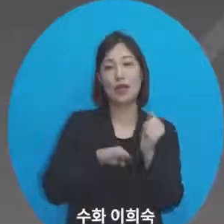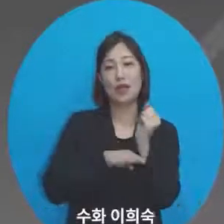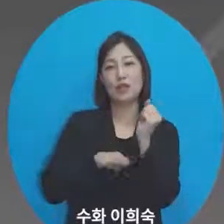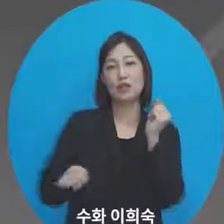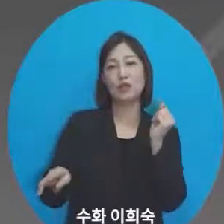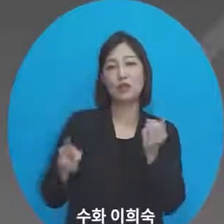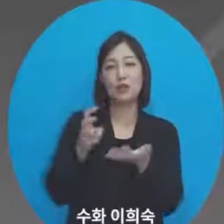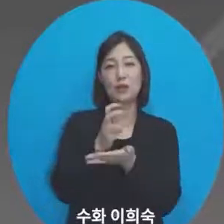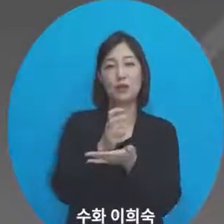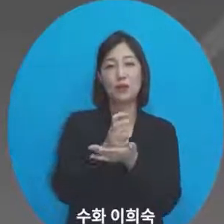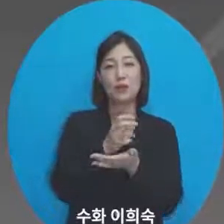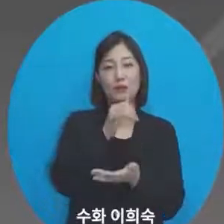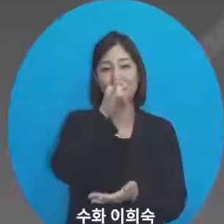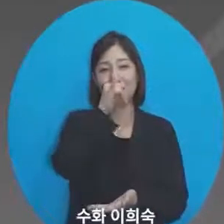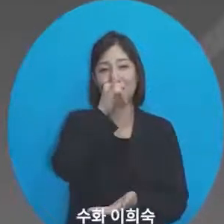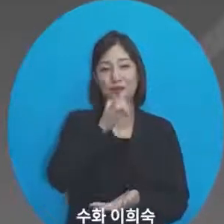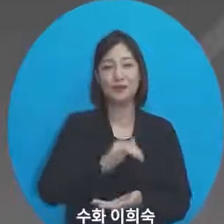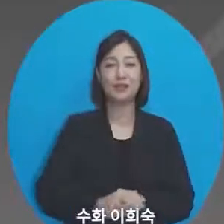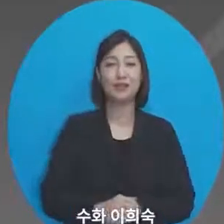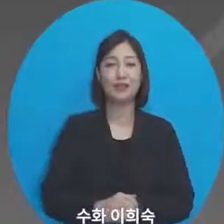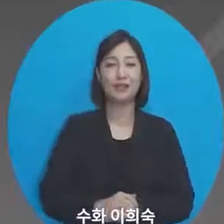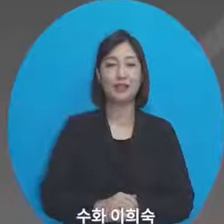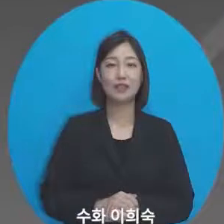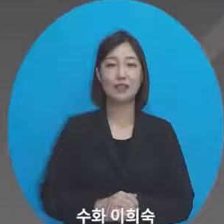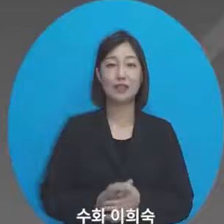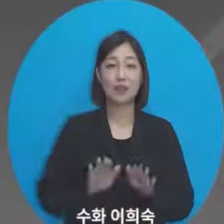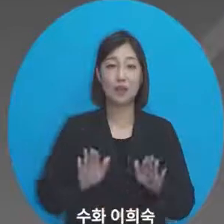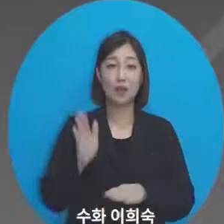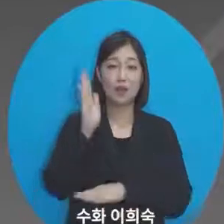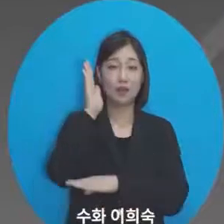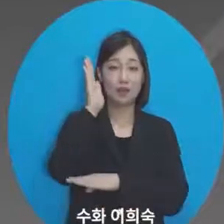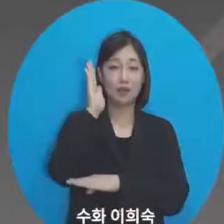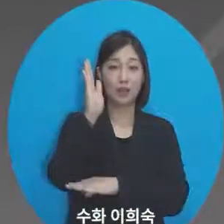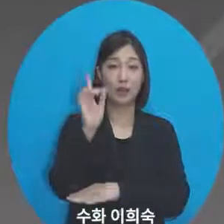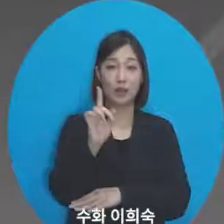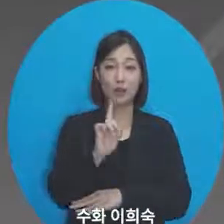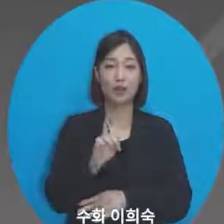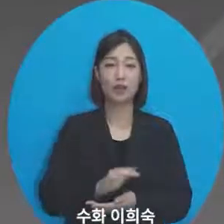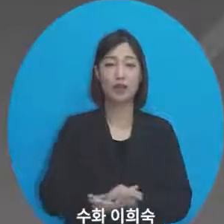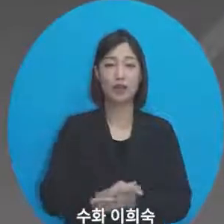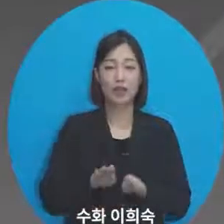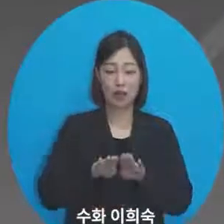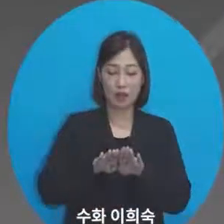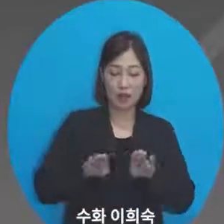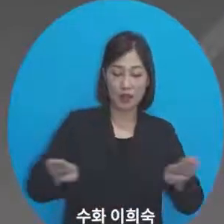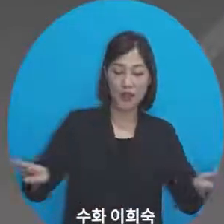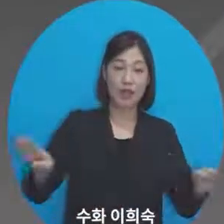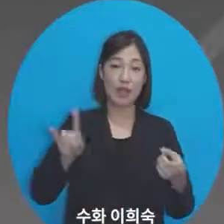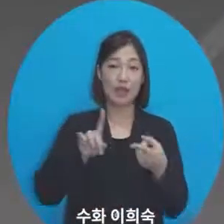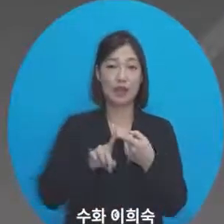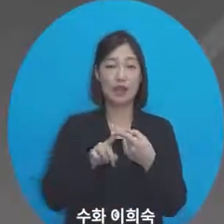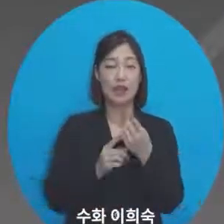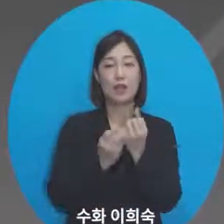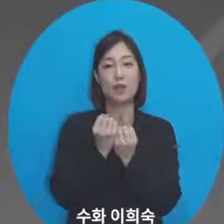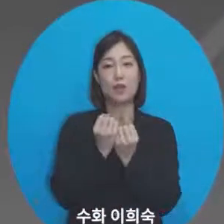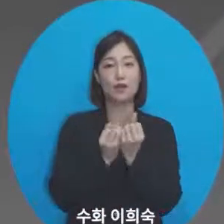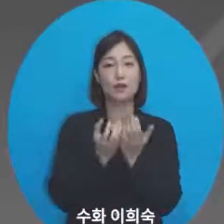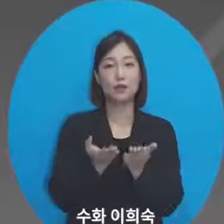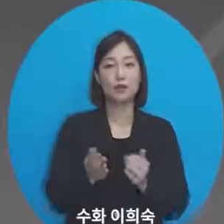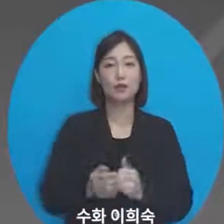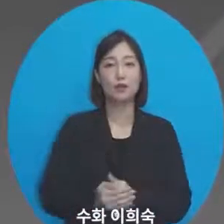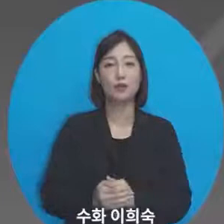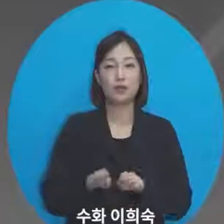정하고 있는 것입니다. 네, 이번에는 바닥에 그리는 표시도 한번 보도록 하겠습니다.